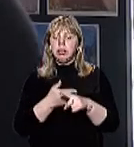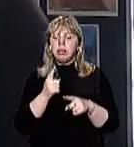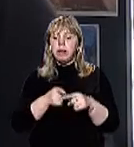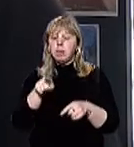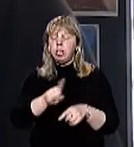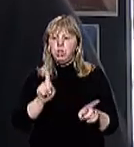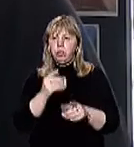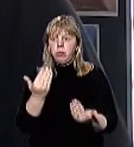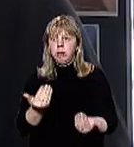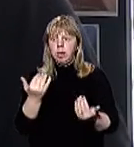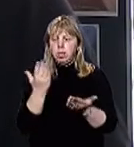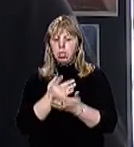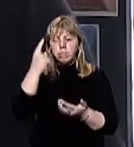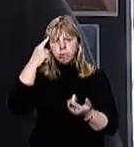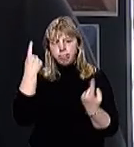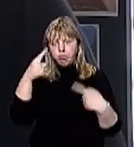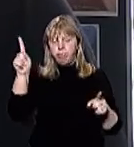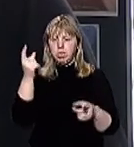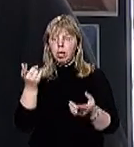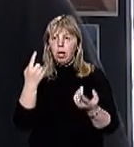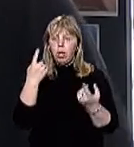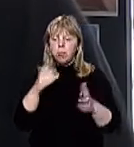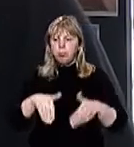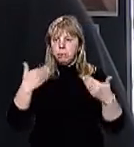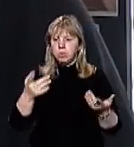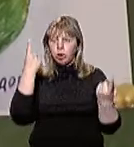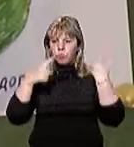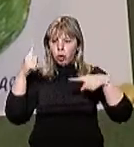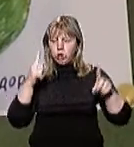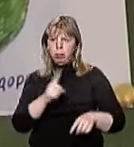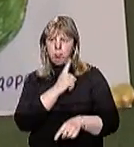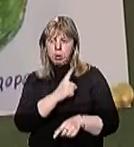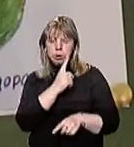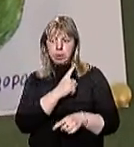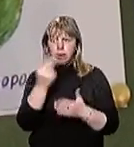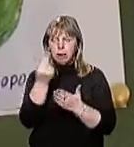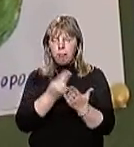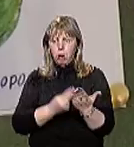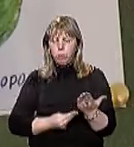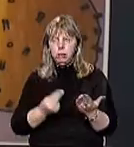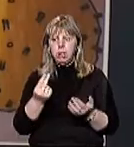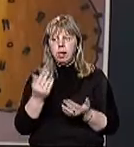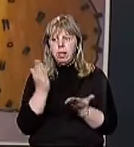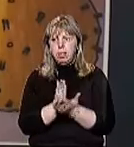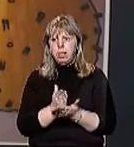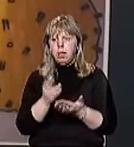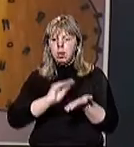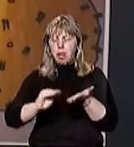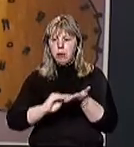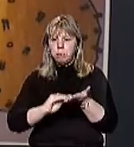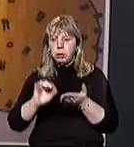них є в уяві, проявили свою творчість, майстерність. На малюнках є